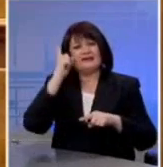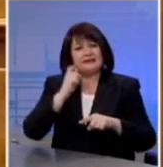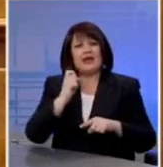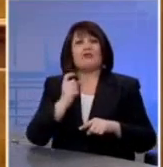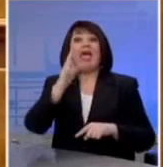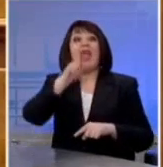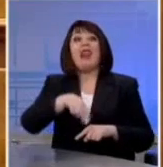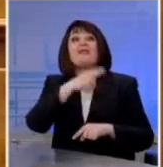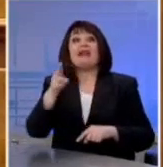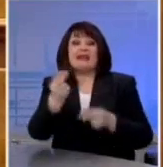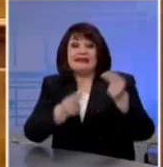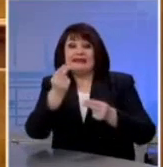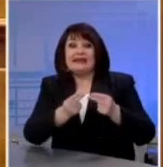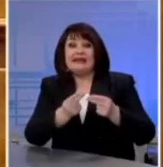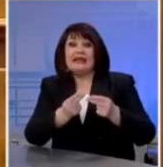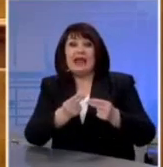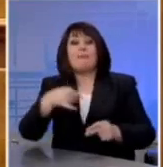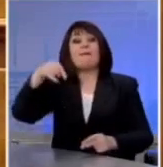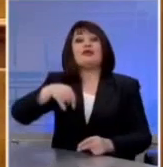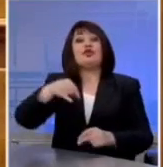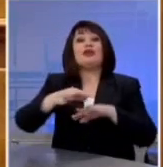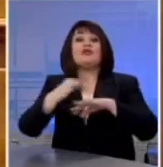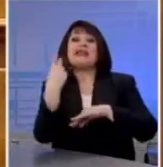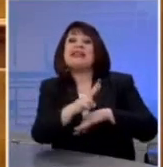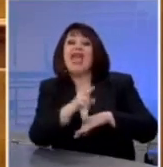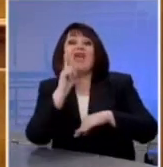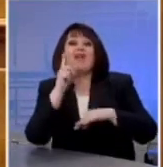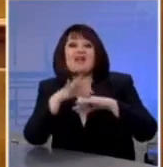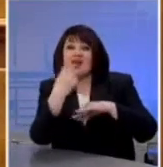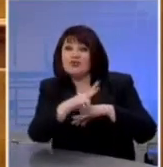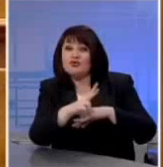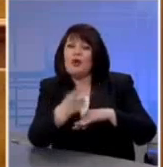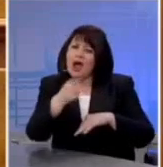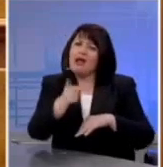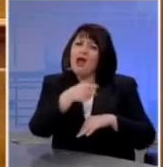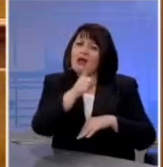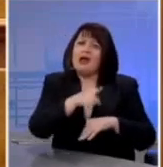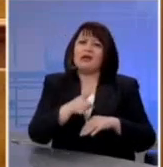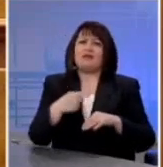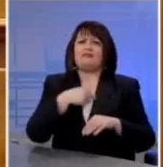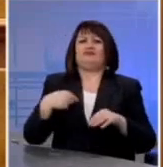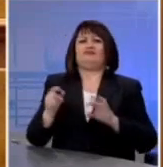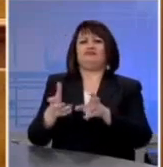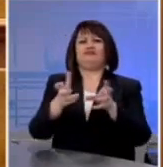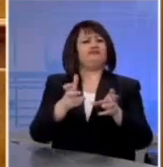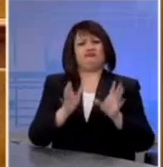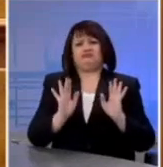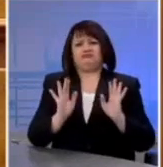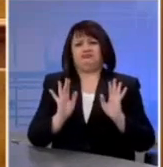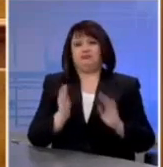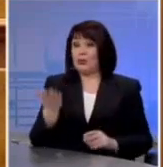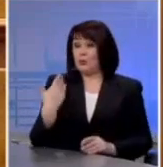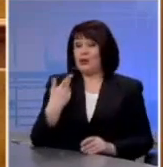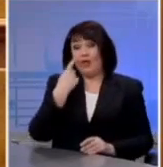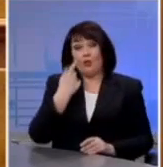Ελβετία τη συζύγου του Παντονίου, του Ρωσόνη, των άλλων. Κι όμως οι μηντιάρχες διατηρούν ακόμα στο απειρόβλητο. Και ας έρθουμε στα πιο πρόσφατα